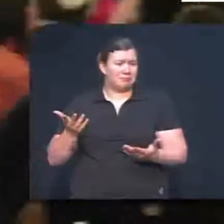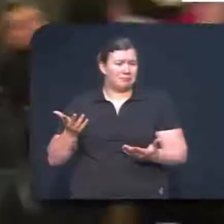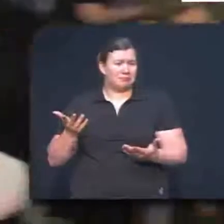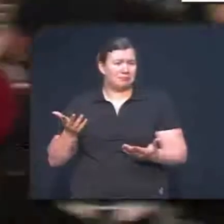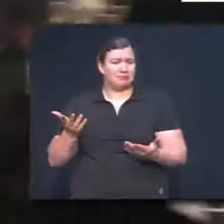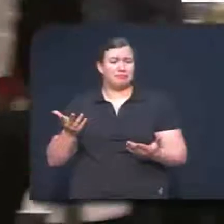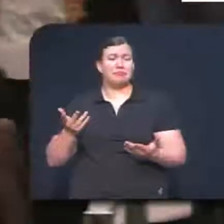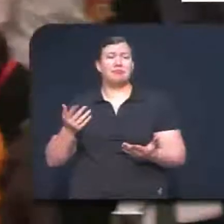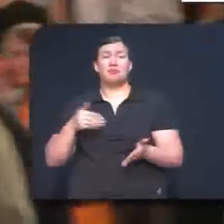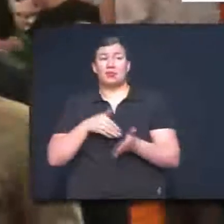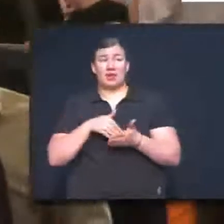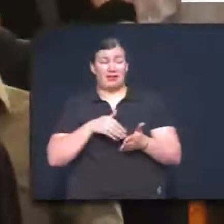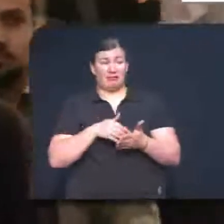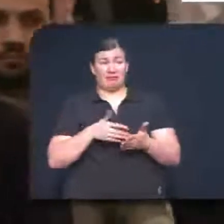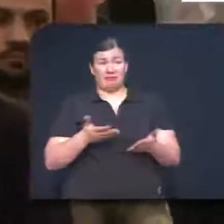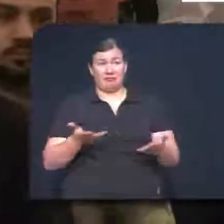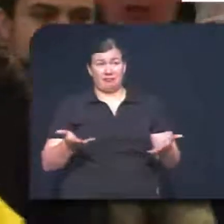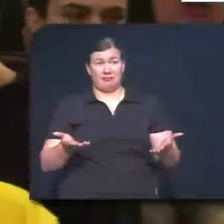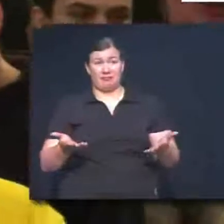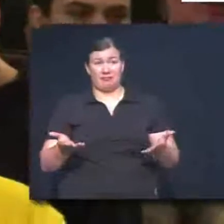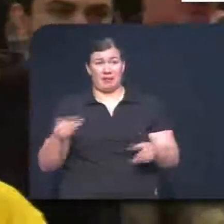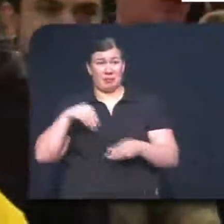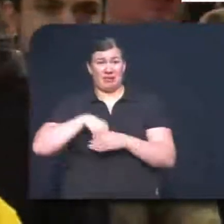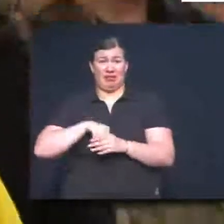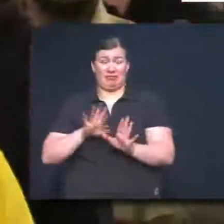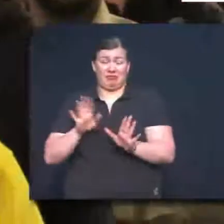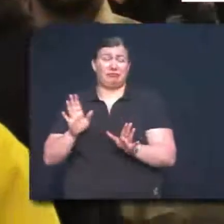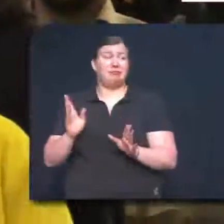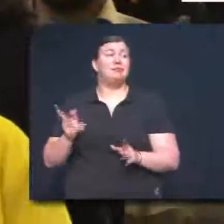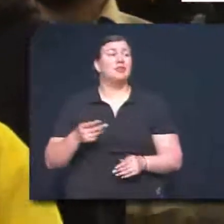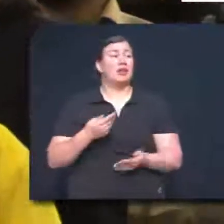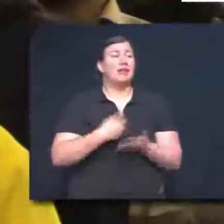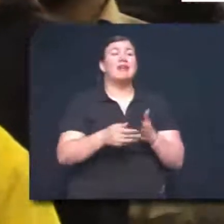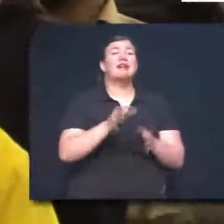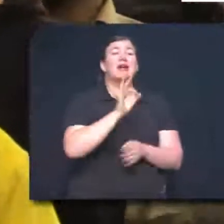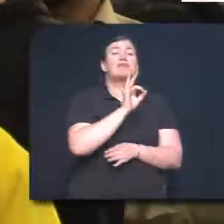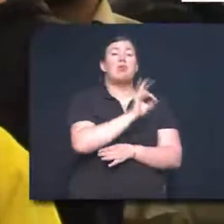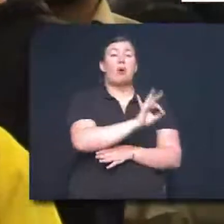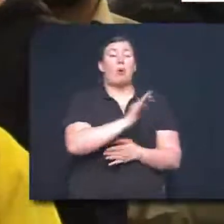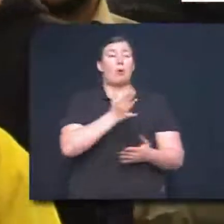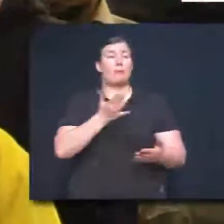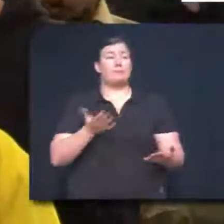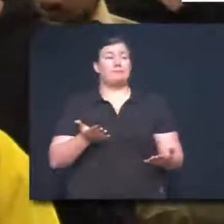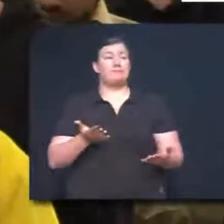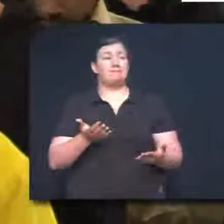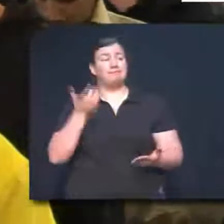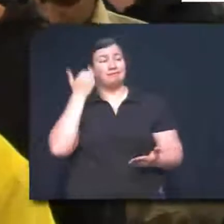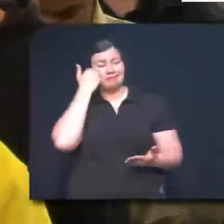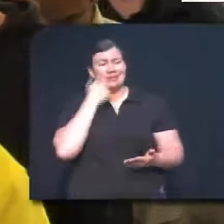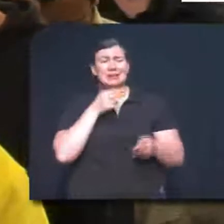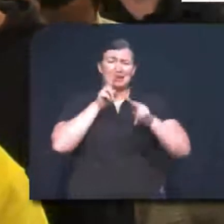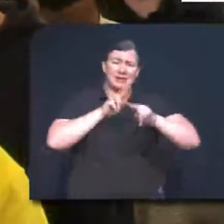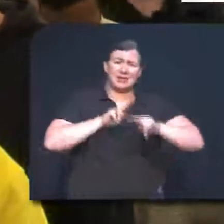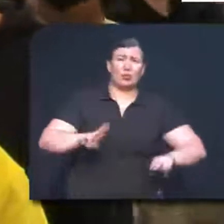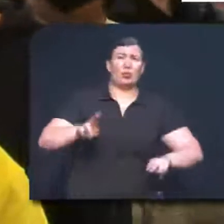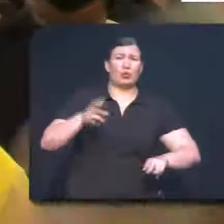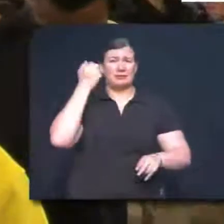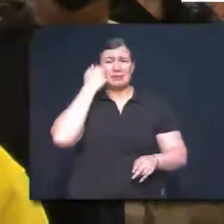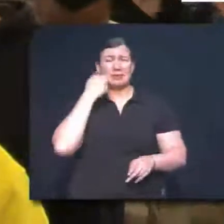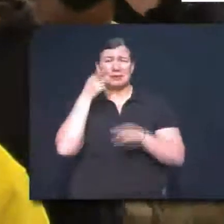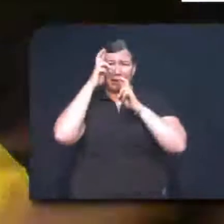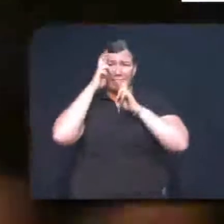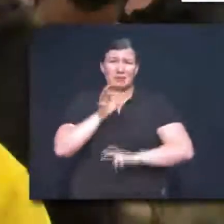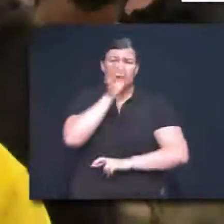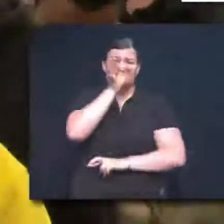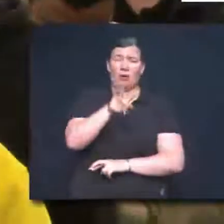wir machen weiter bei Pro bisschen mehr ruhezeugt ein bisschen von Respekt von den Leuten die was